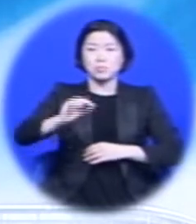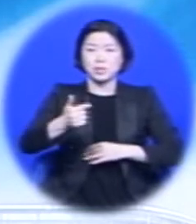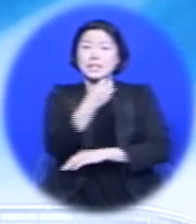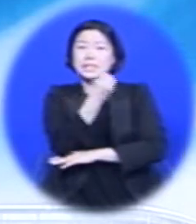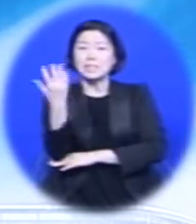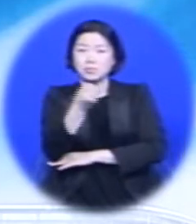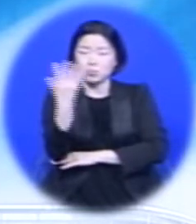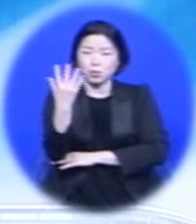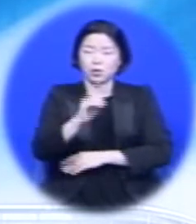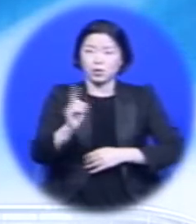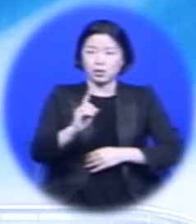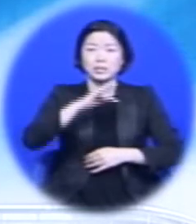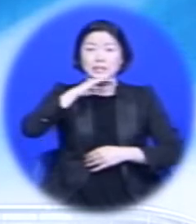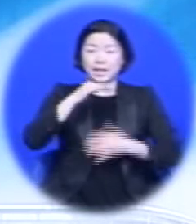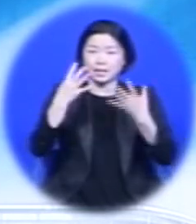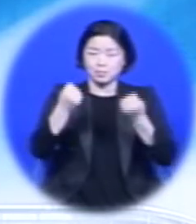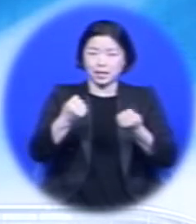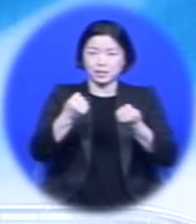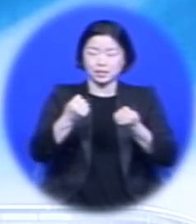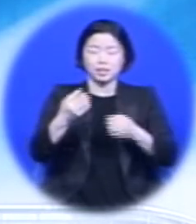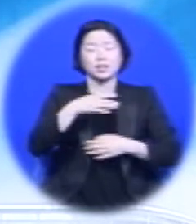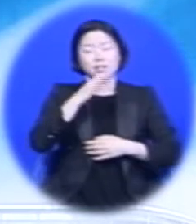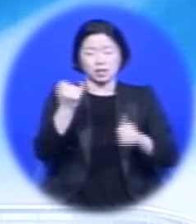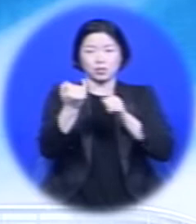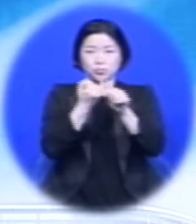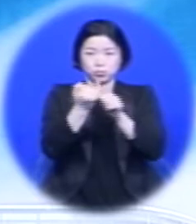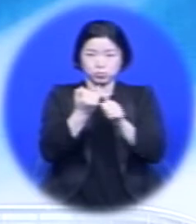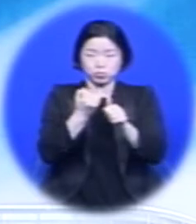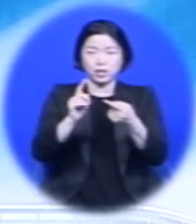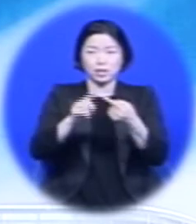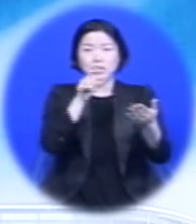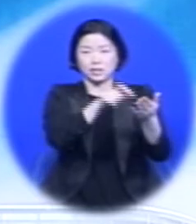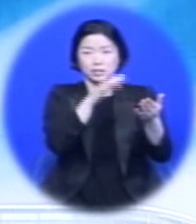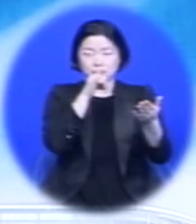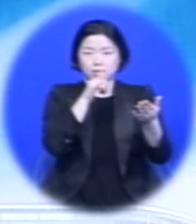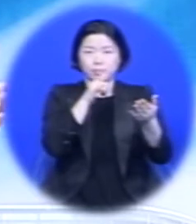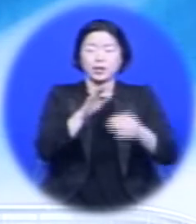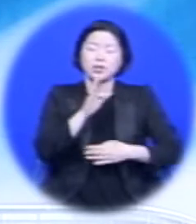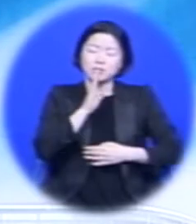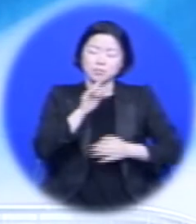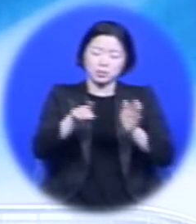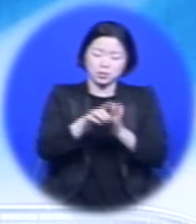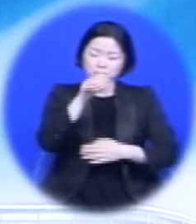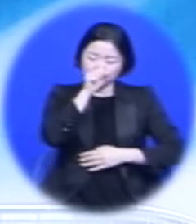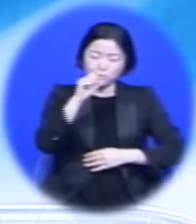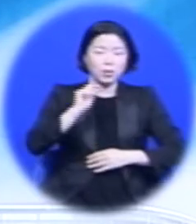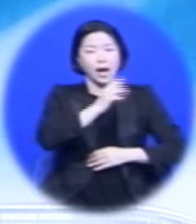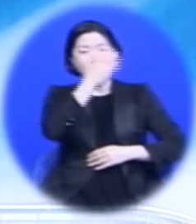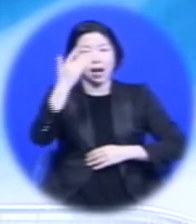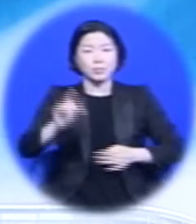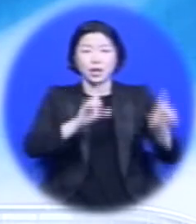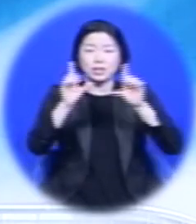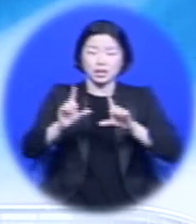많으신 교우 부부 이야기를 읽었습니다. 참 신실하고 그리고 아름다운 삶을 살아가시는